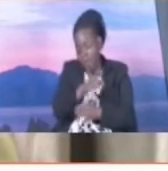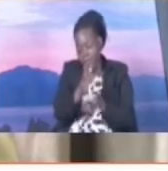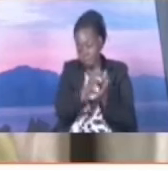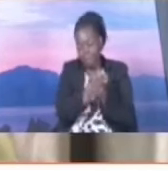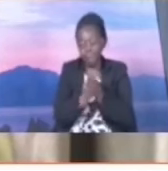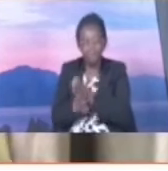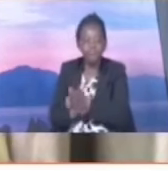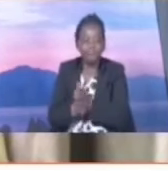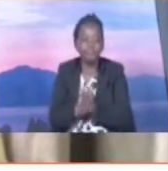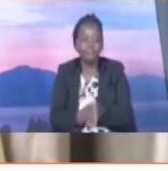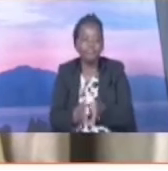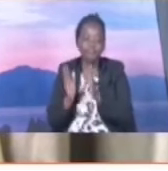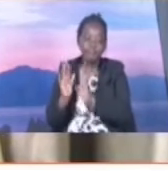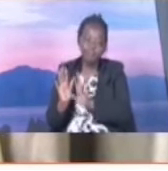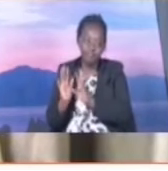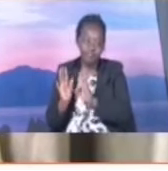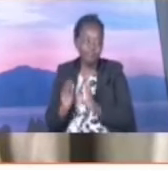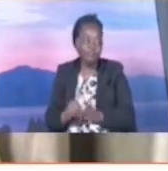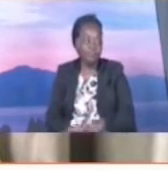nnyo.